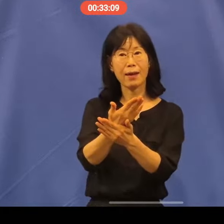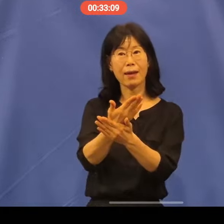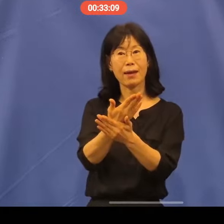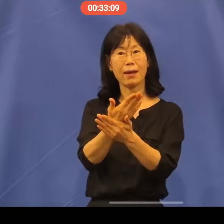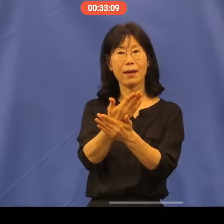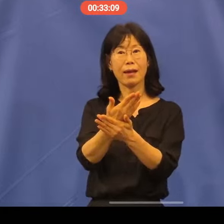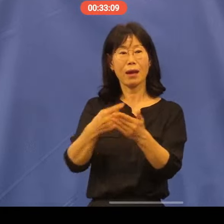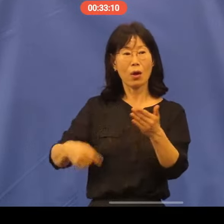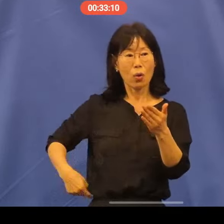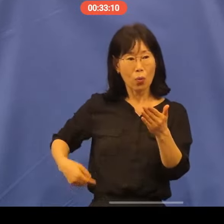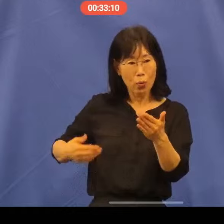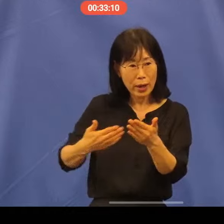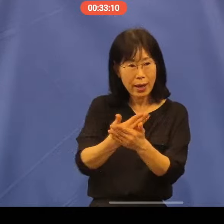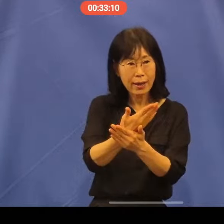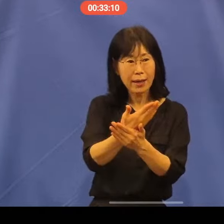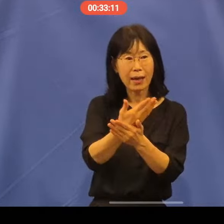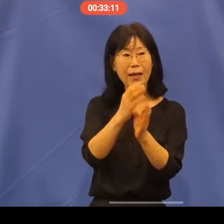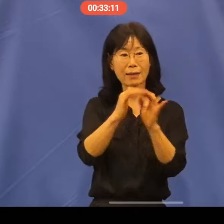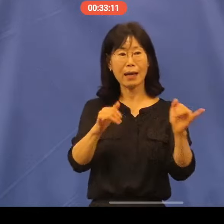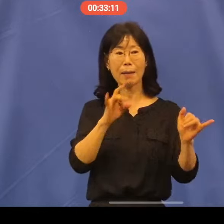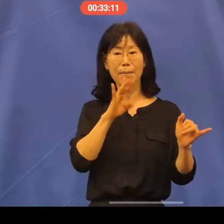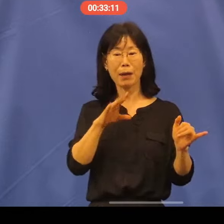하는 사람이 회개를 해요.